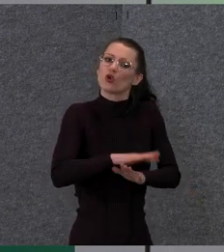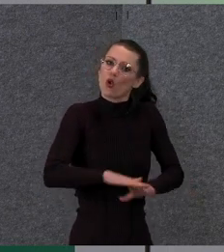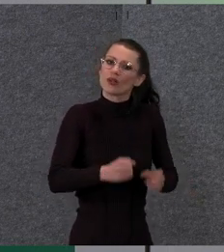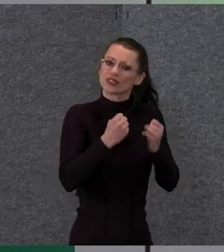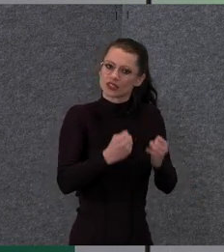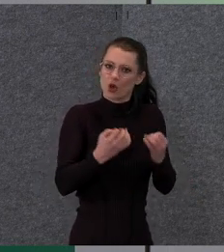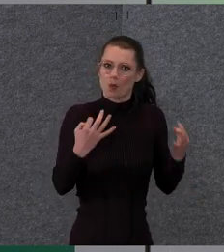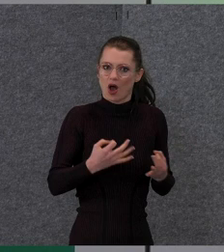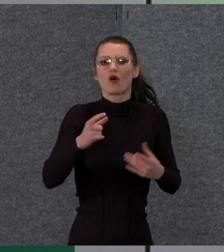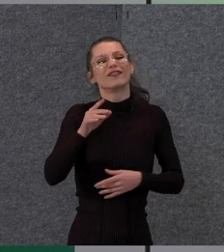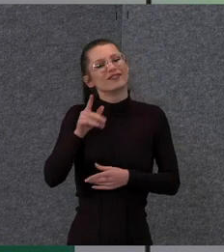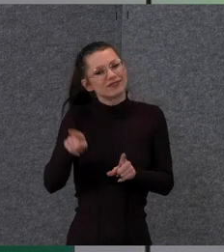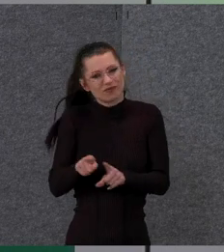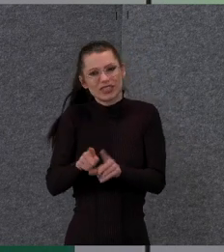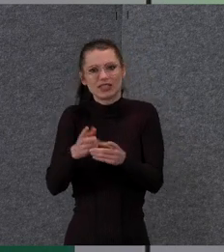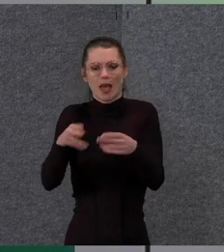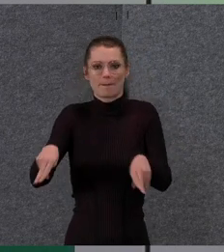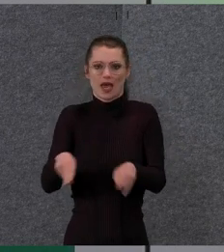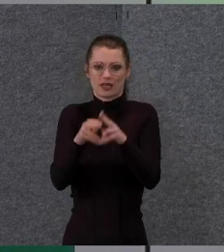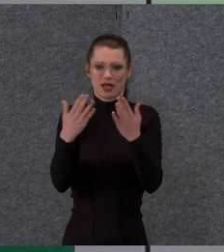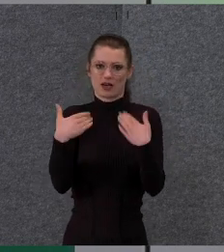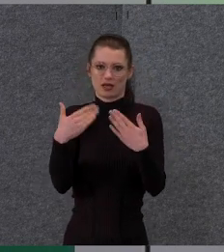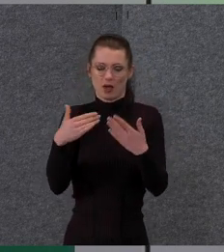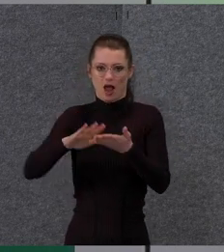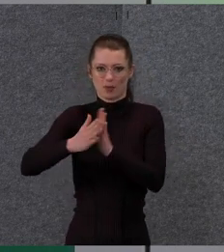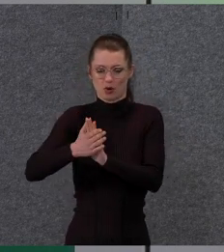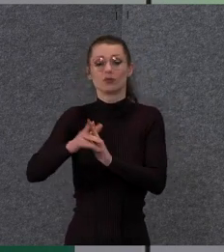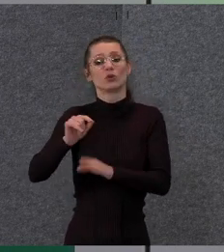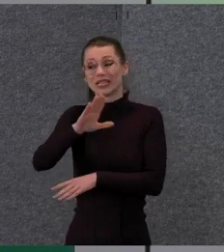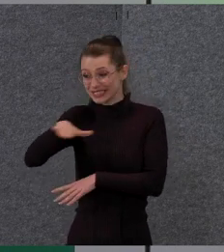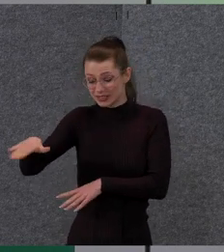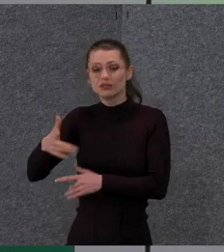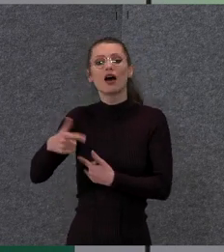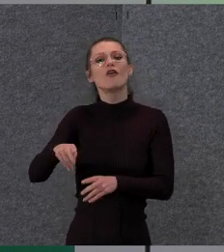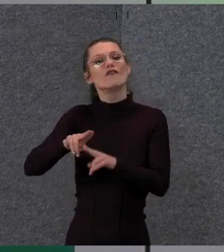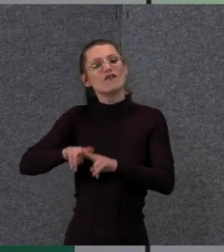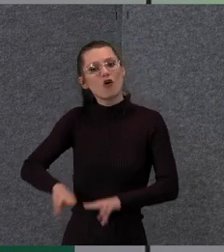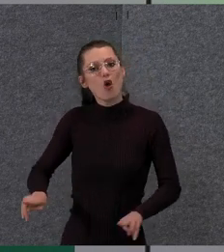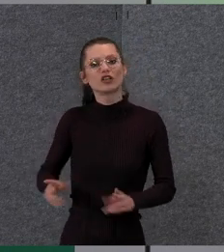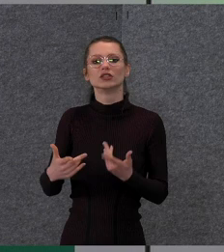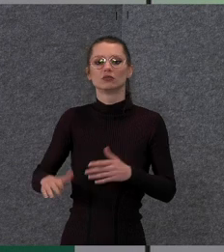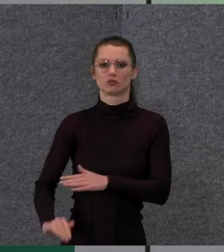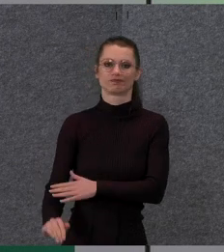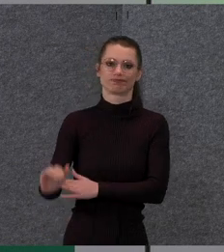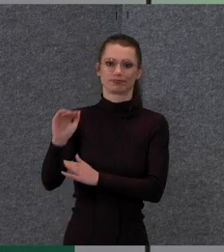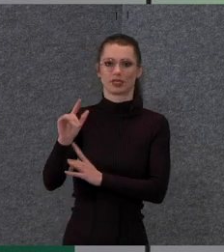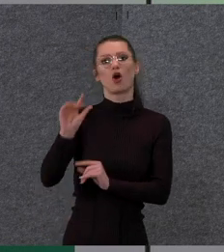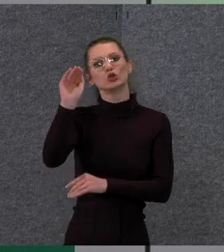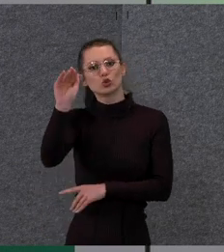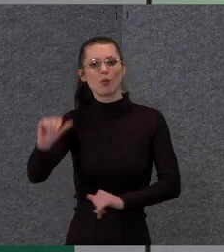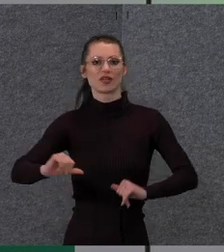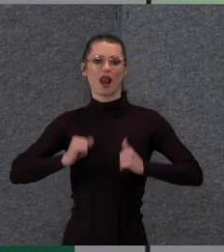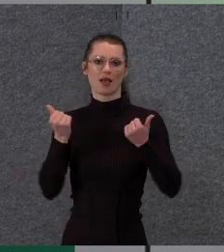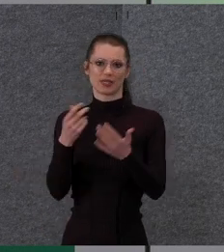wie für das Pariser Klimaabkommen, damit die Kinder heute in Würde aufwachsen und eine lebenswerte Zukunft